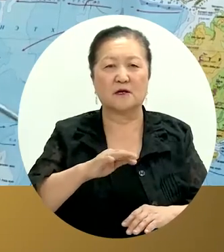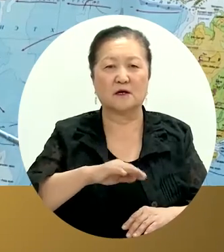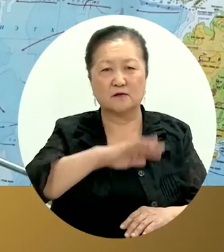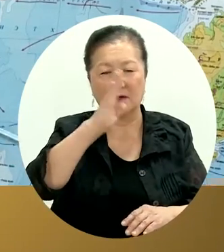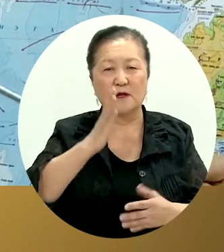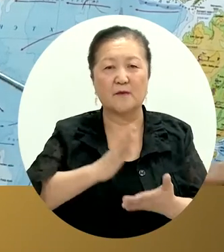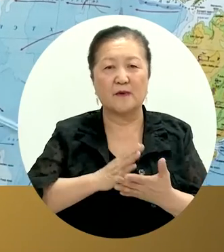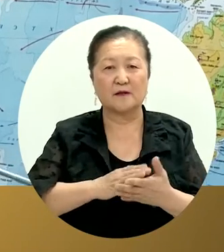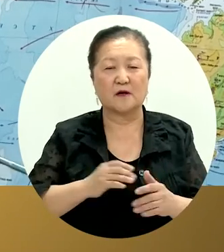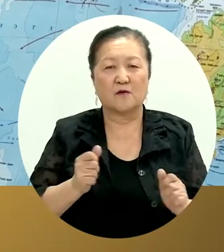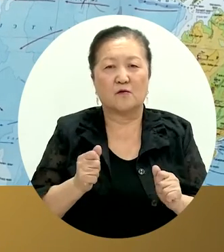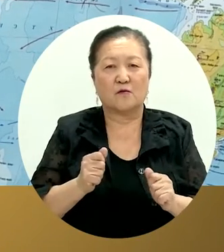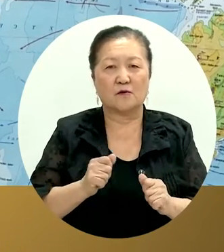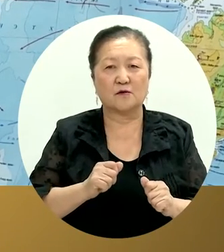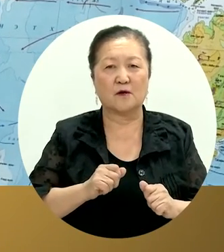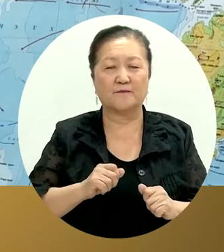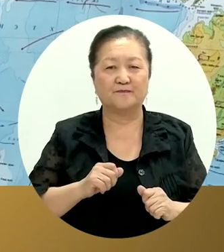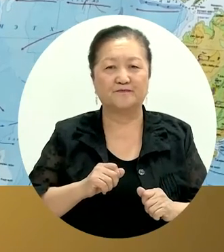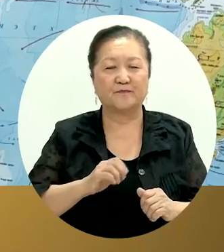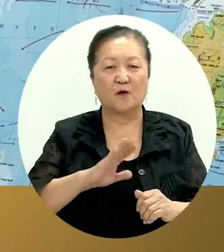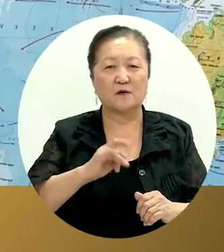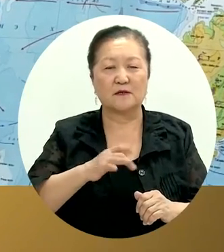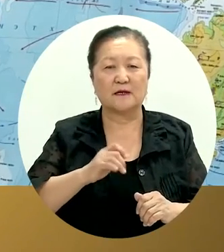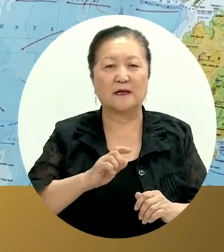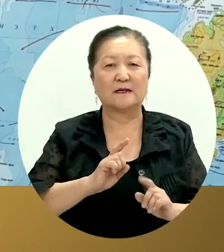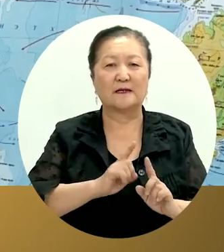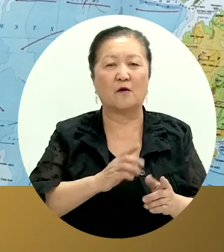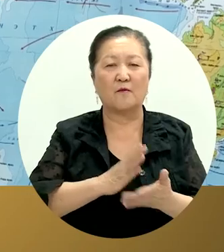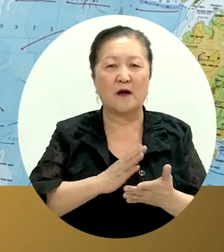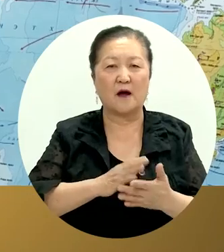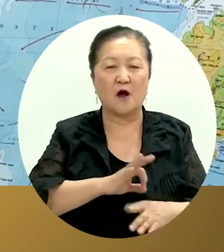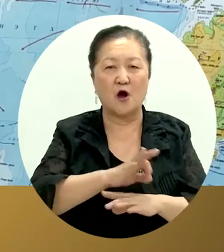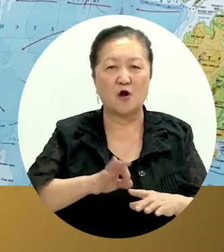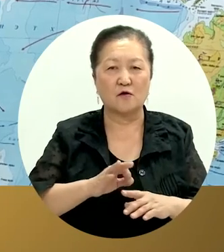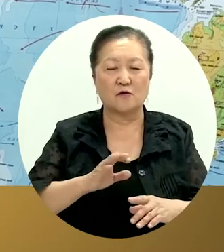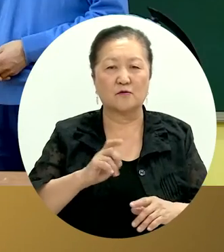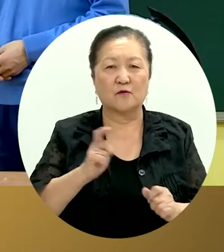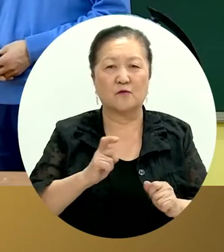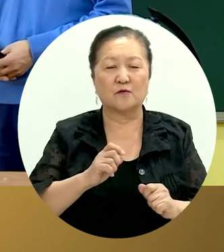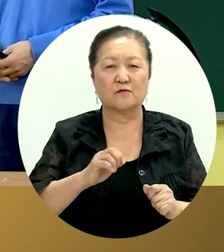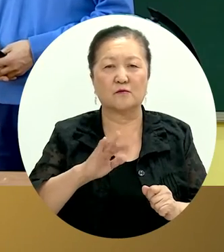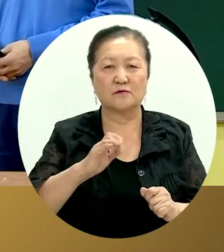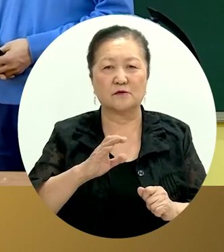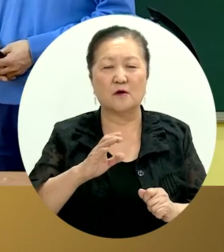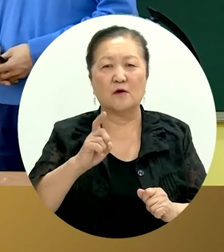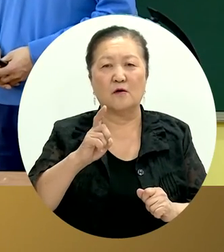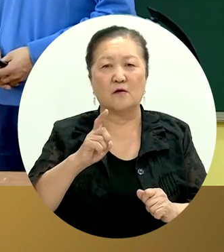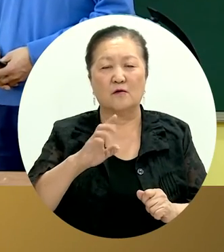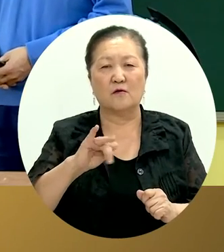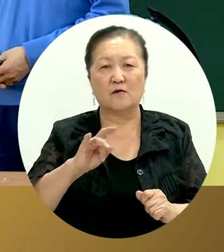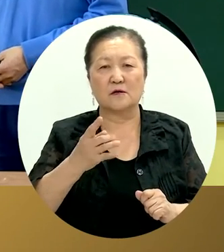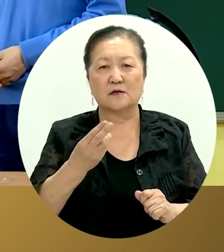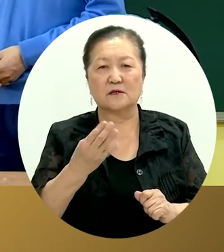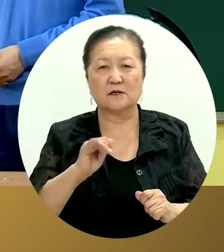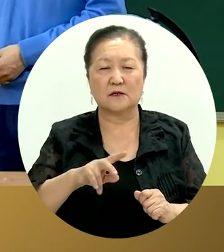хүүтэн урсгалын дагуу байгаа газар орнуудад яг үгээр хүүтэн уснанд ууршилт бага явагдаад тухайн газар орныг хоорой болгодог